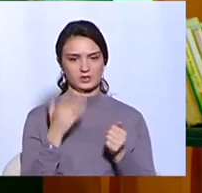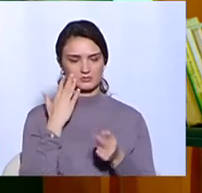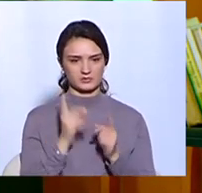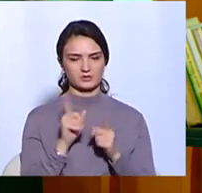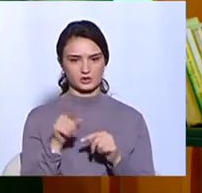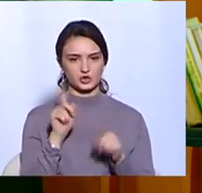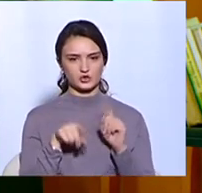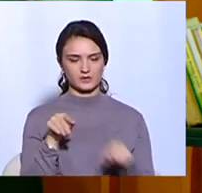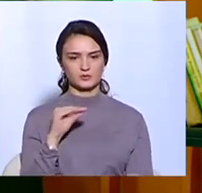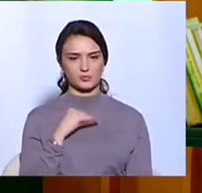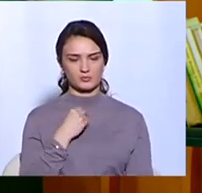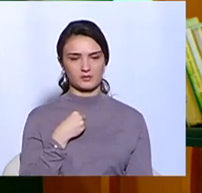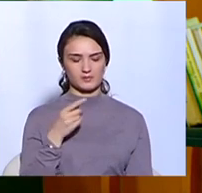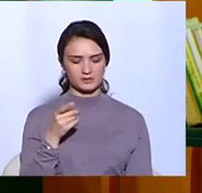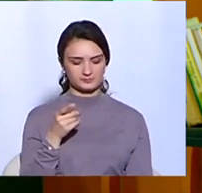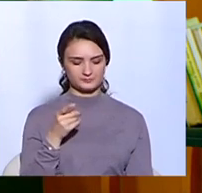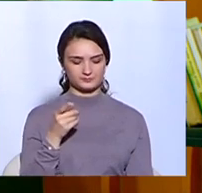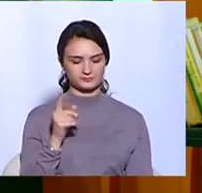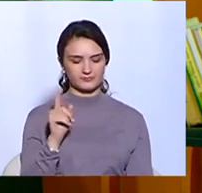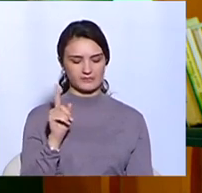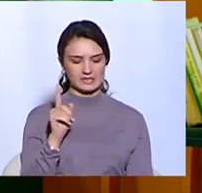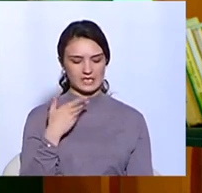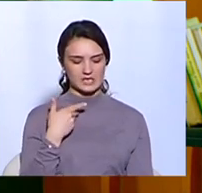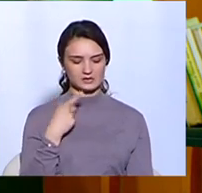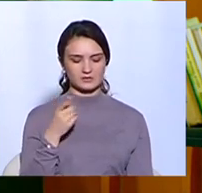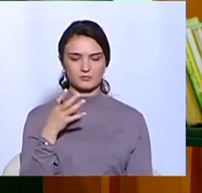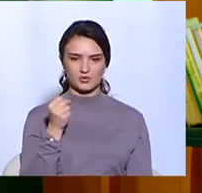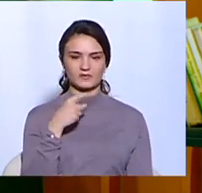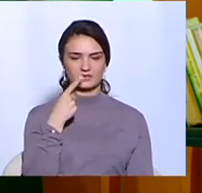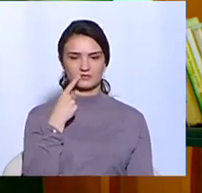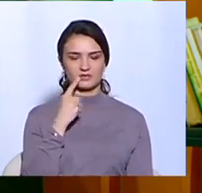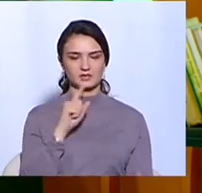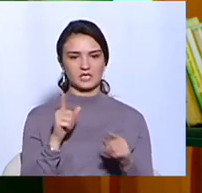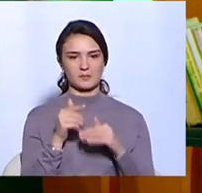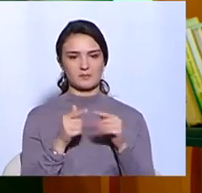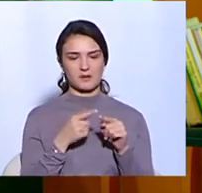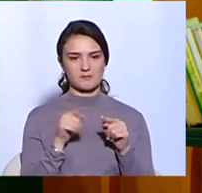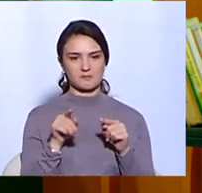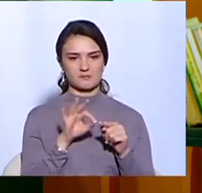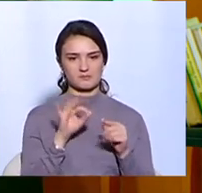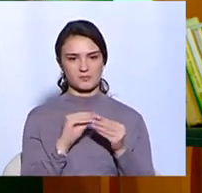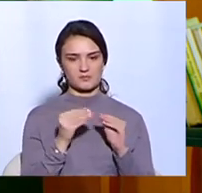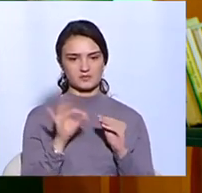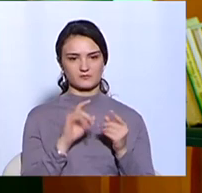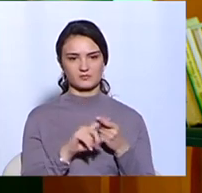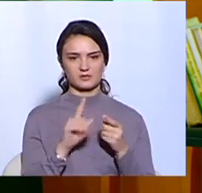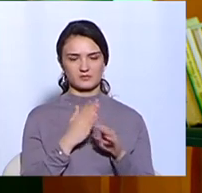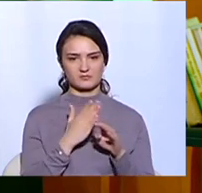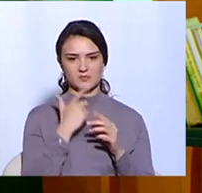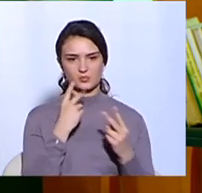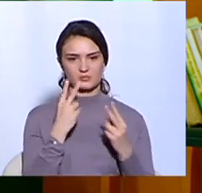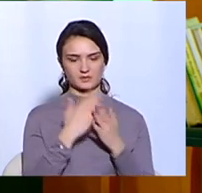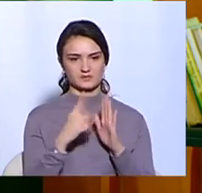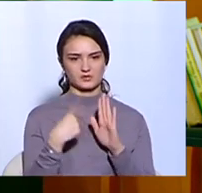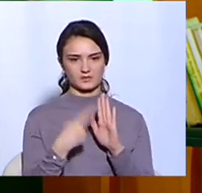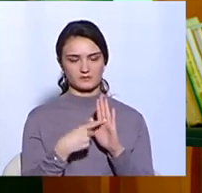ნამდვილად იშვიათი პრობლემა. რა წარმოადგენს მოკლედ ვთქვათ და რა პერსპექტივებია ამ პრობლემასთან დაკავშირებით, რომ მაყურებელს